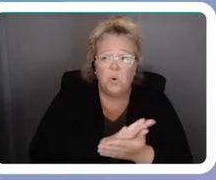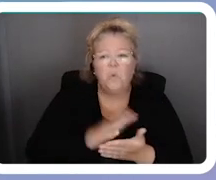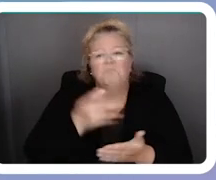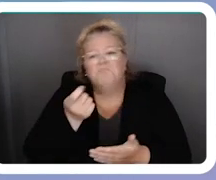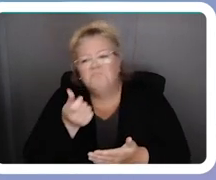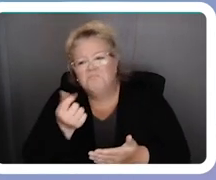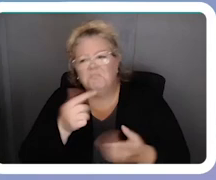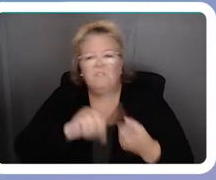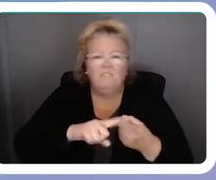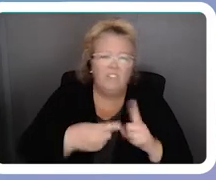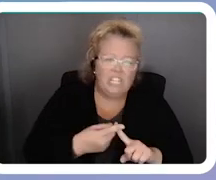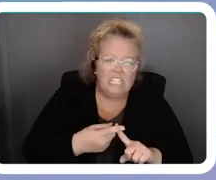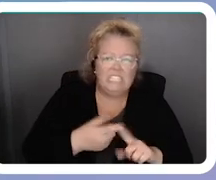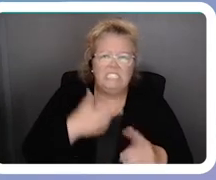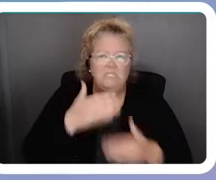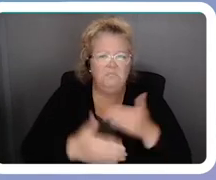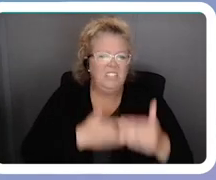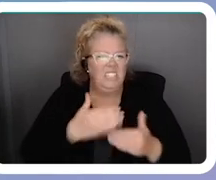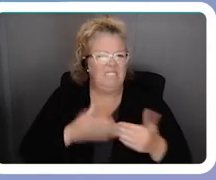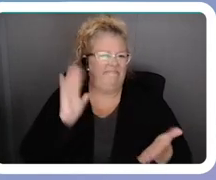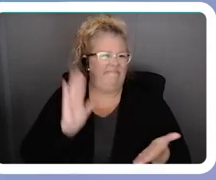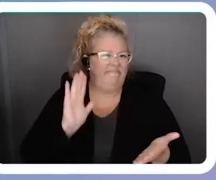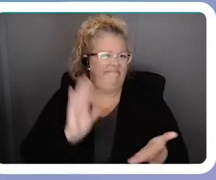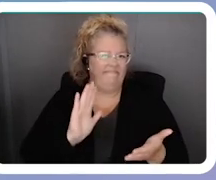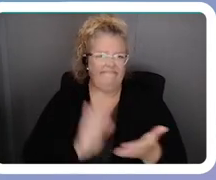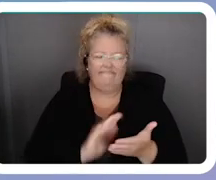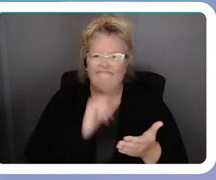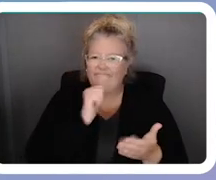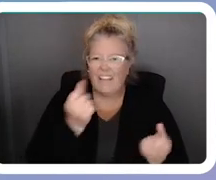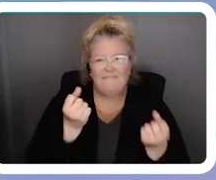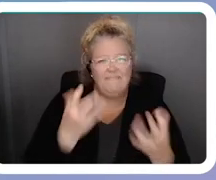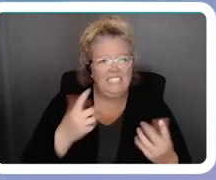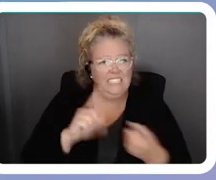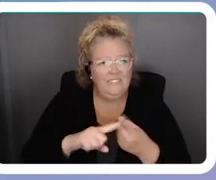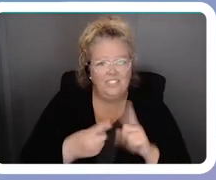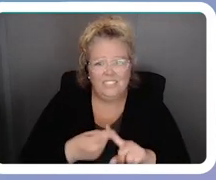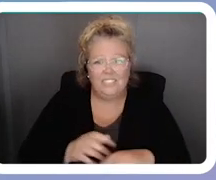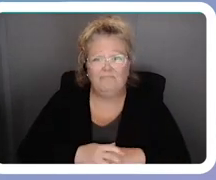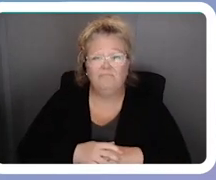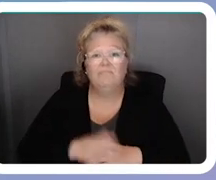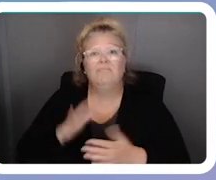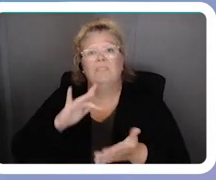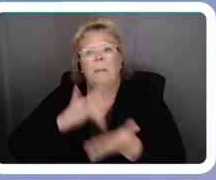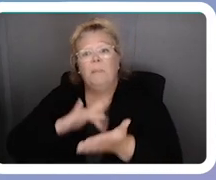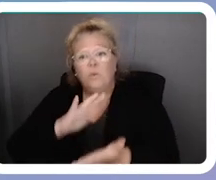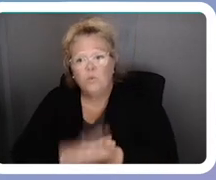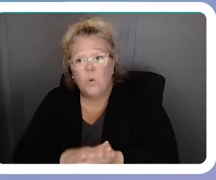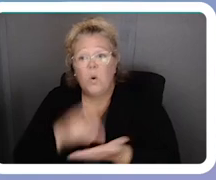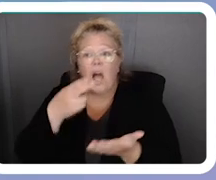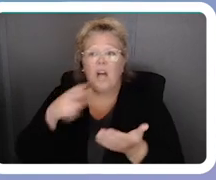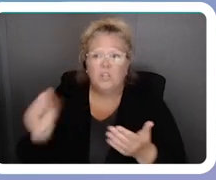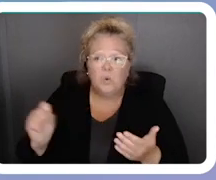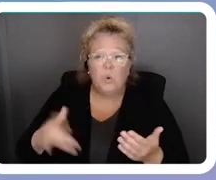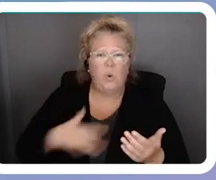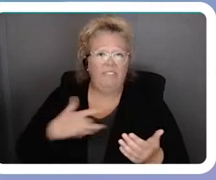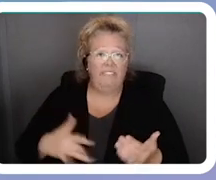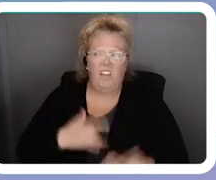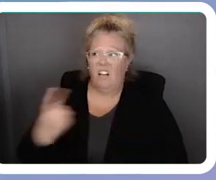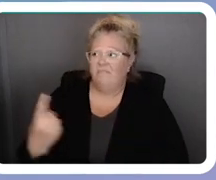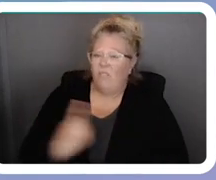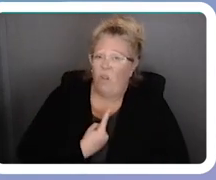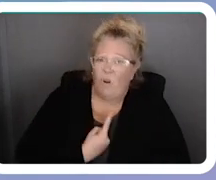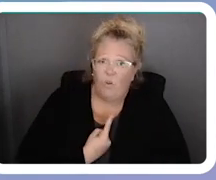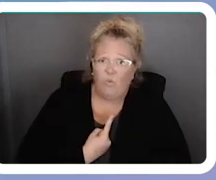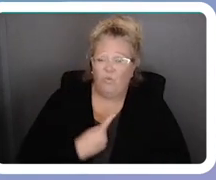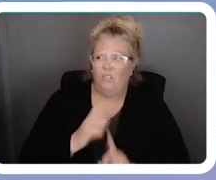Στο δημοτικό είχα και τους φίλους, ενώ όσο περνούσε ο καιρό λιγότερα. Το γυμνάσιο και το